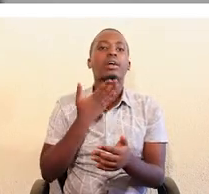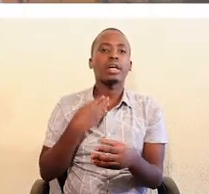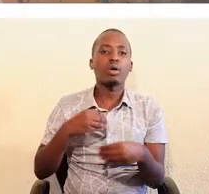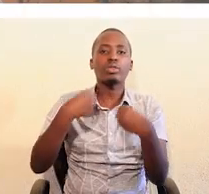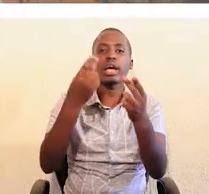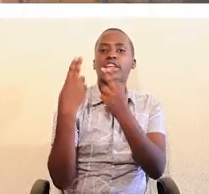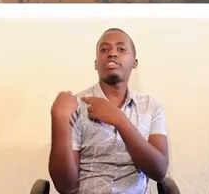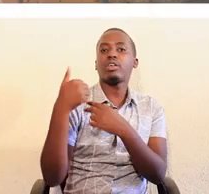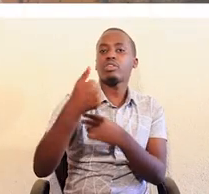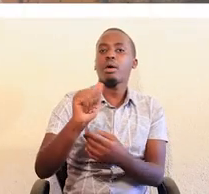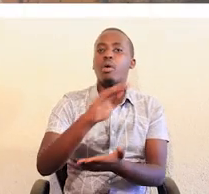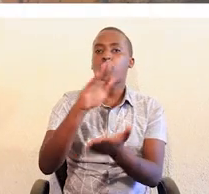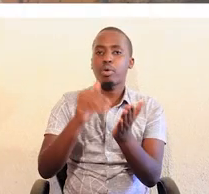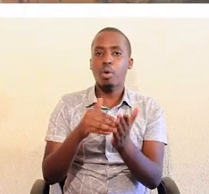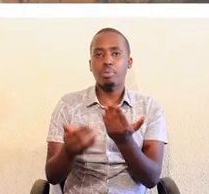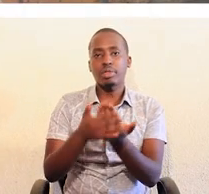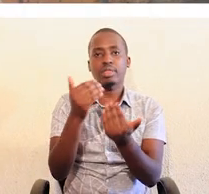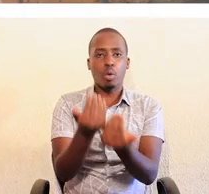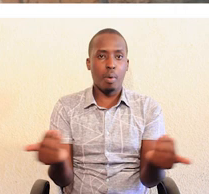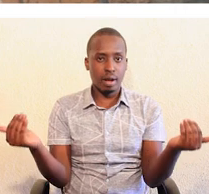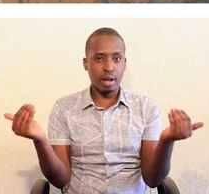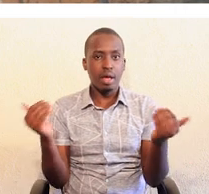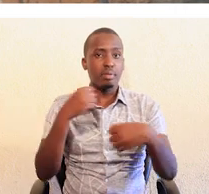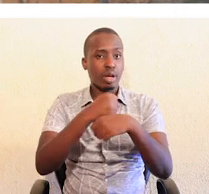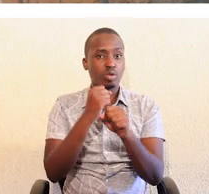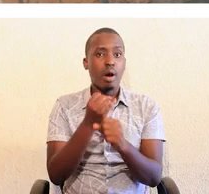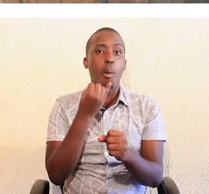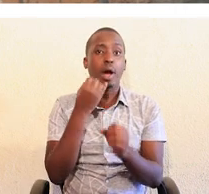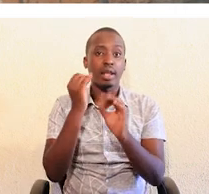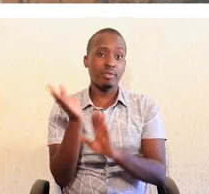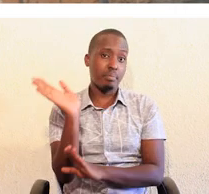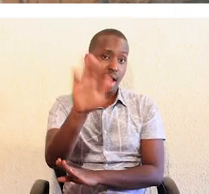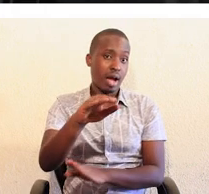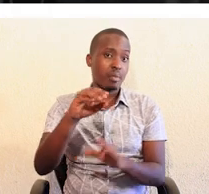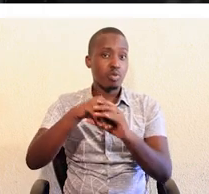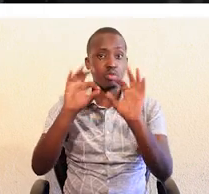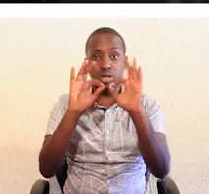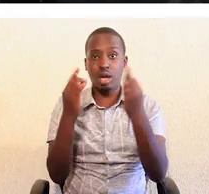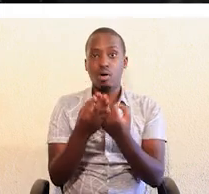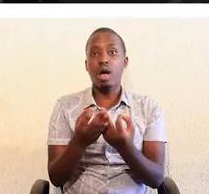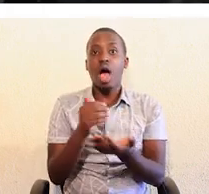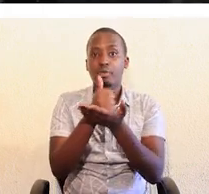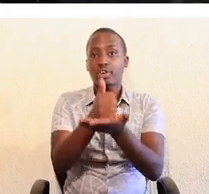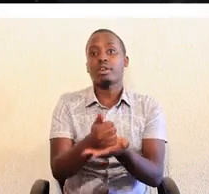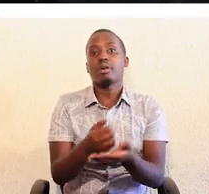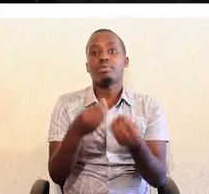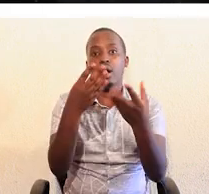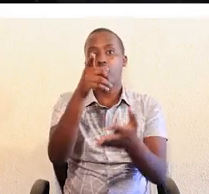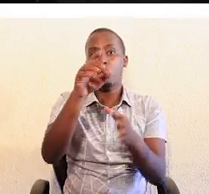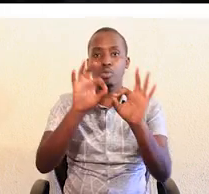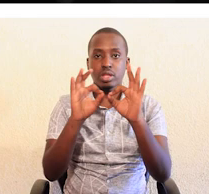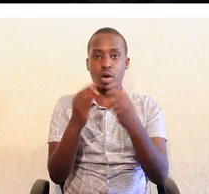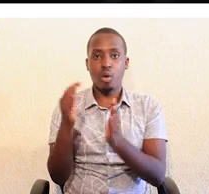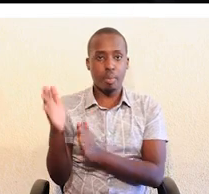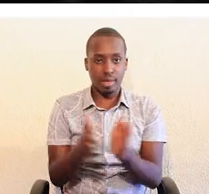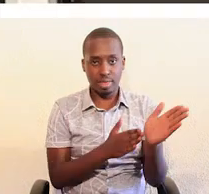bagashaka kwegurira inshingano zabo ku bigo byita ku bana bigatuma rero mu gihe umwana asubijwe mu muryango hari ubufasha buhabwa